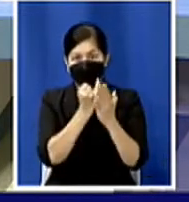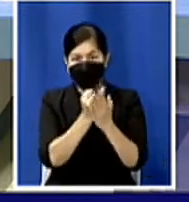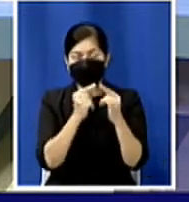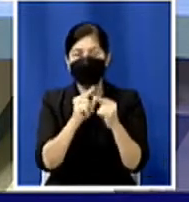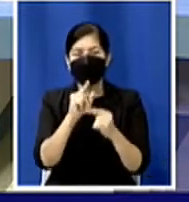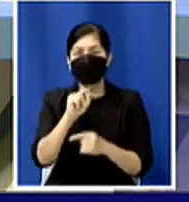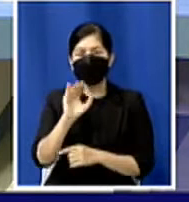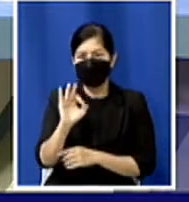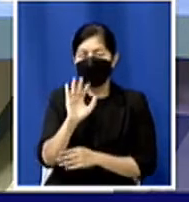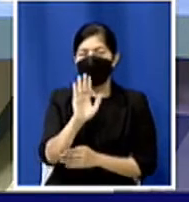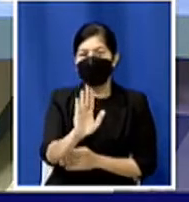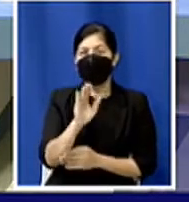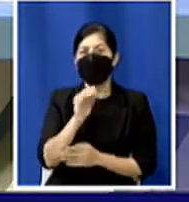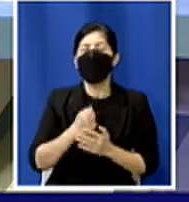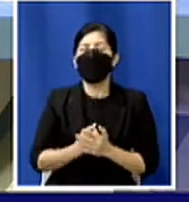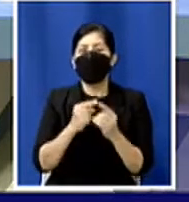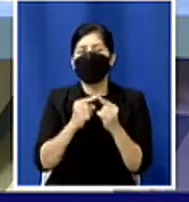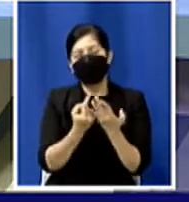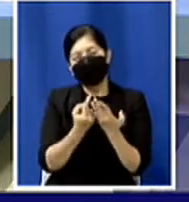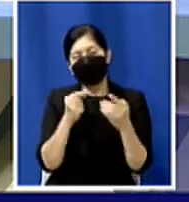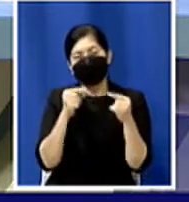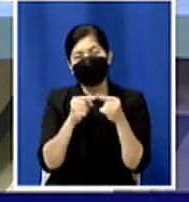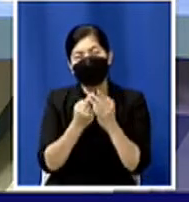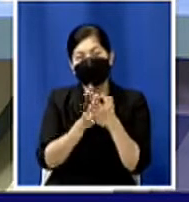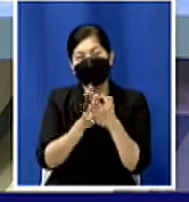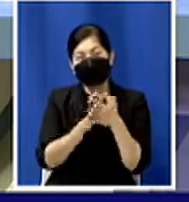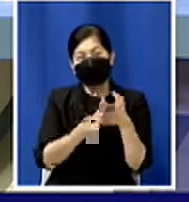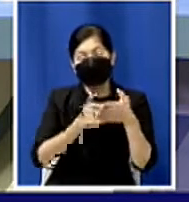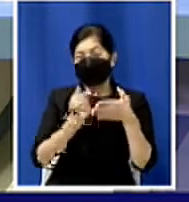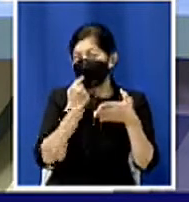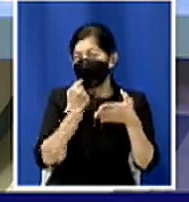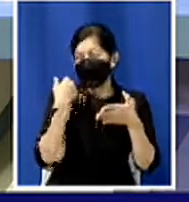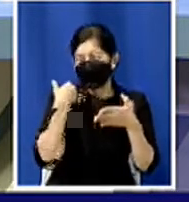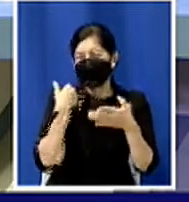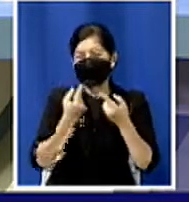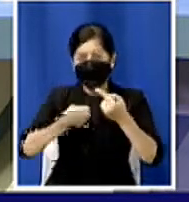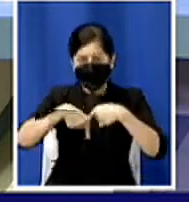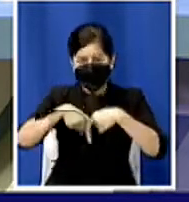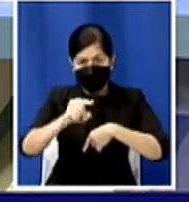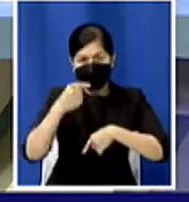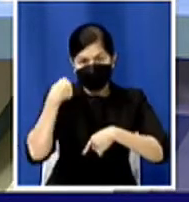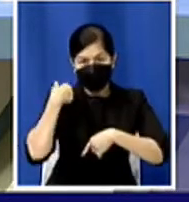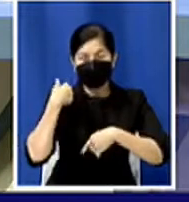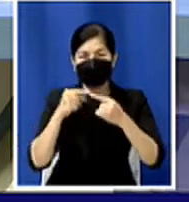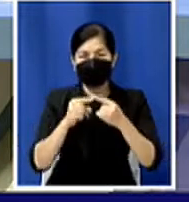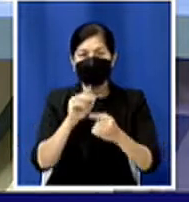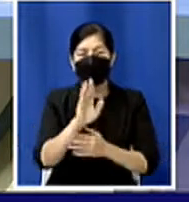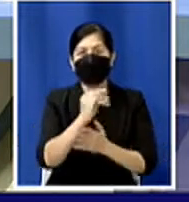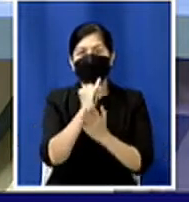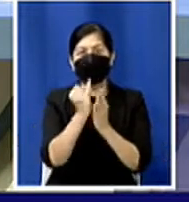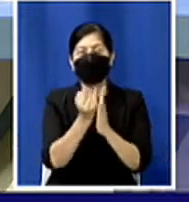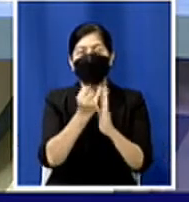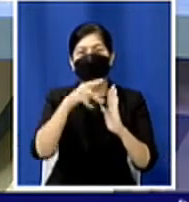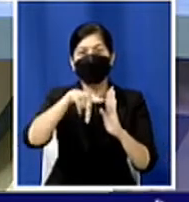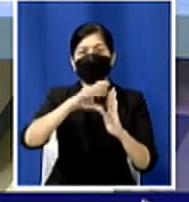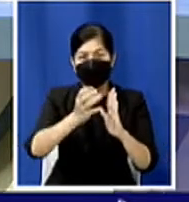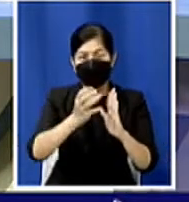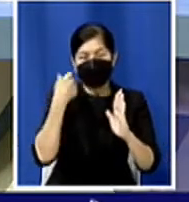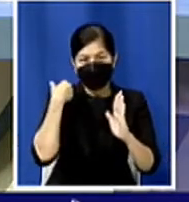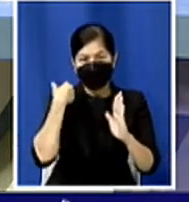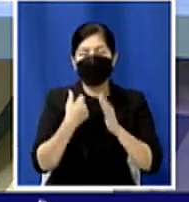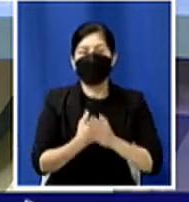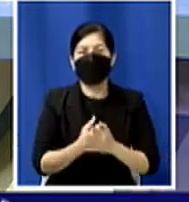มก็สามารถเดินทางเข้ามาได้โดยไม่ต้องกักตัว14วันแต่ว่าจะต้องได้รับวัคซีนครบโดสหรือจะต้องมี